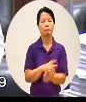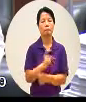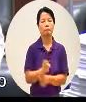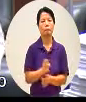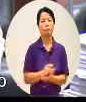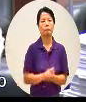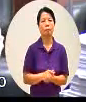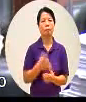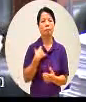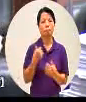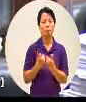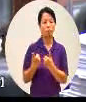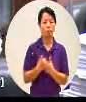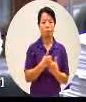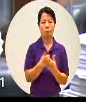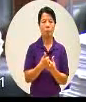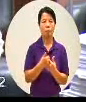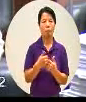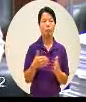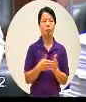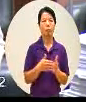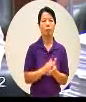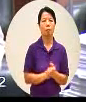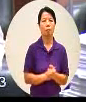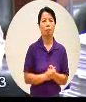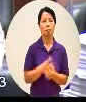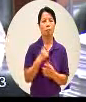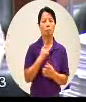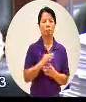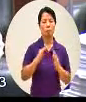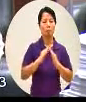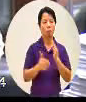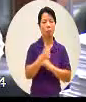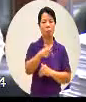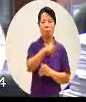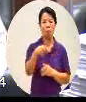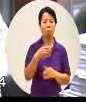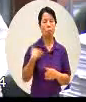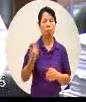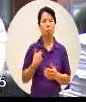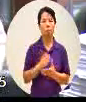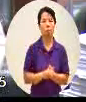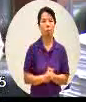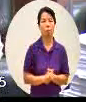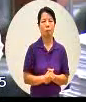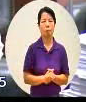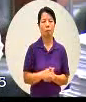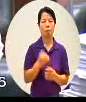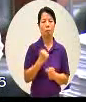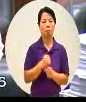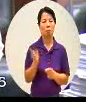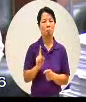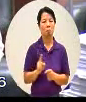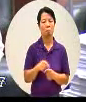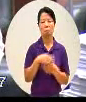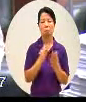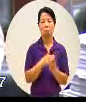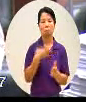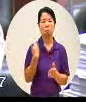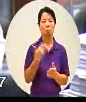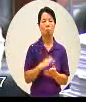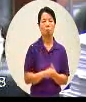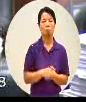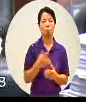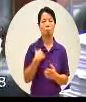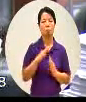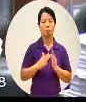啊，我开会过，我去爱来才讲，我也无讲市长嘛拢唔知，啊唔知领导在咧做啥。刚刚